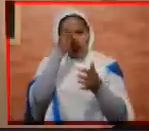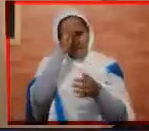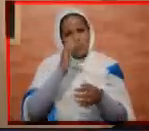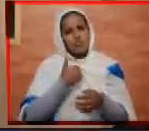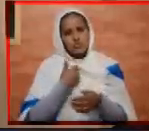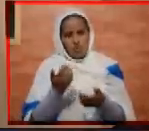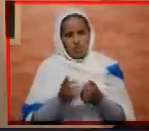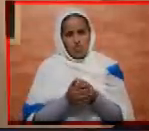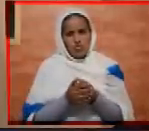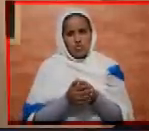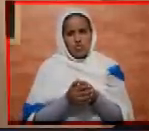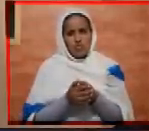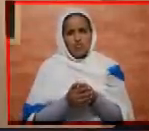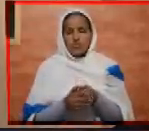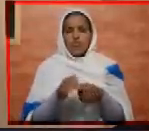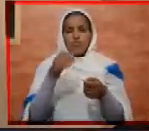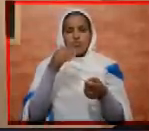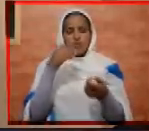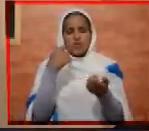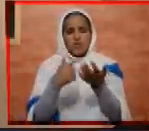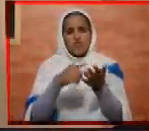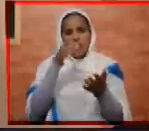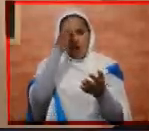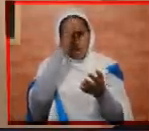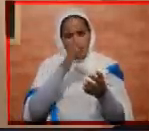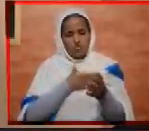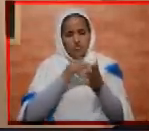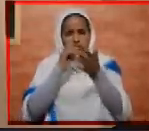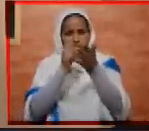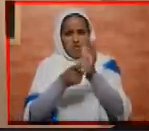ራሴን መጥቀስ ይቻላል። እኔ አሁን